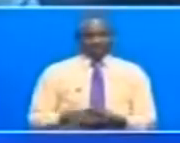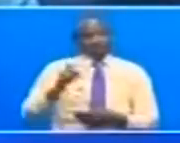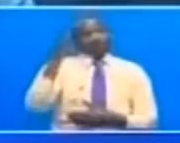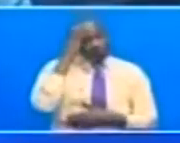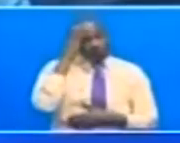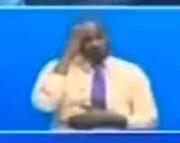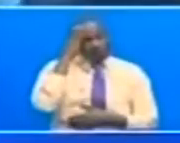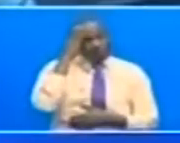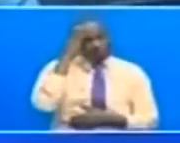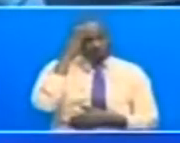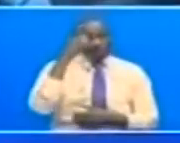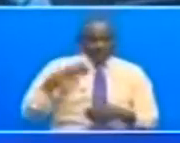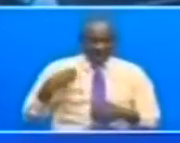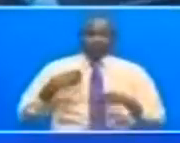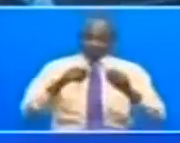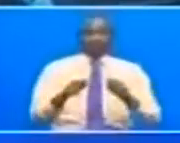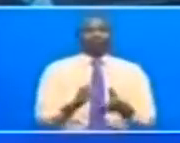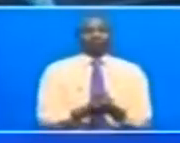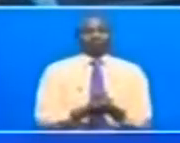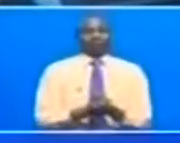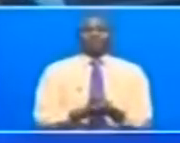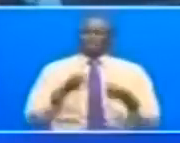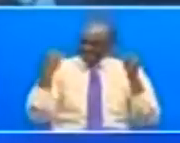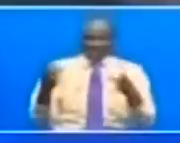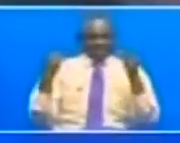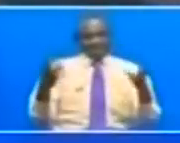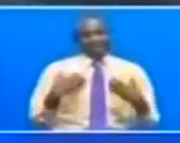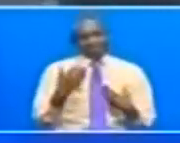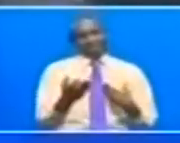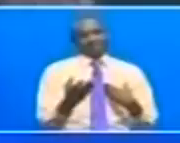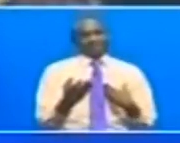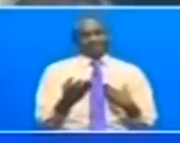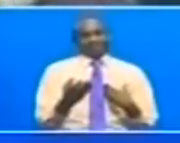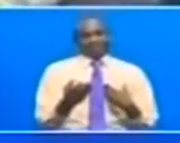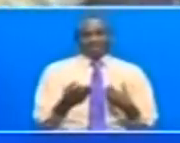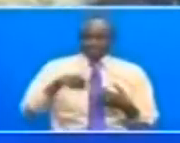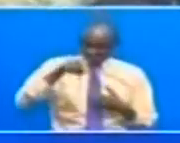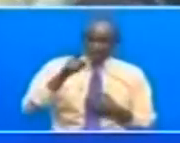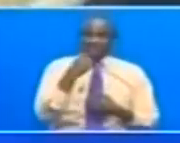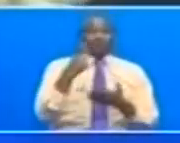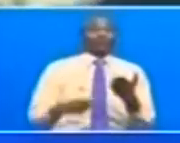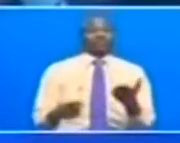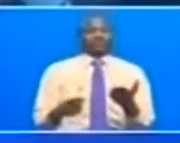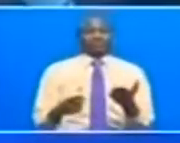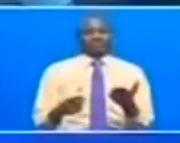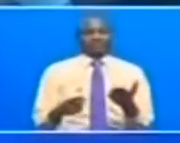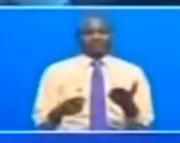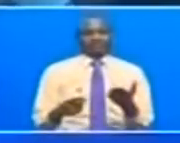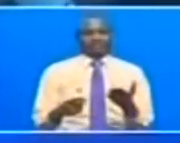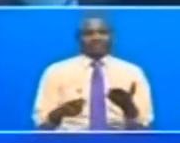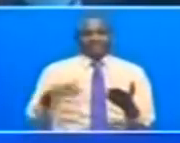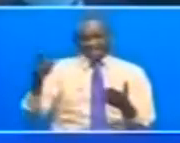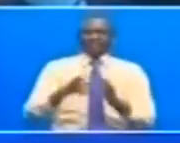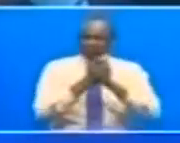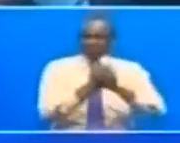Unajua unajua kule mingi sana hata yeye vile vile si anasema yeye